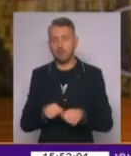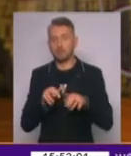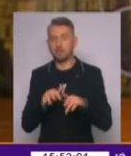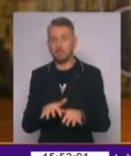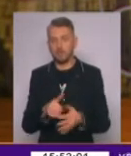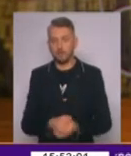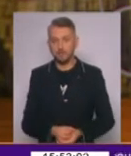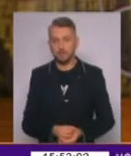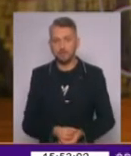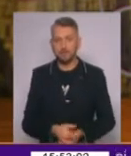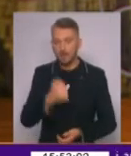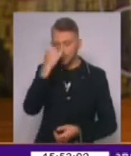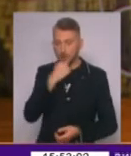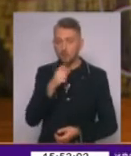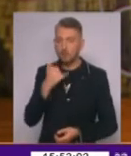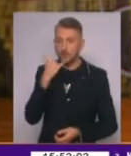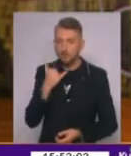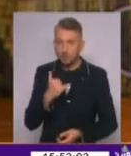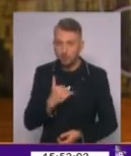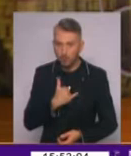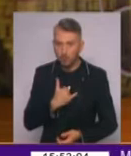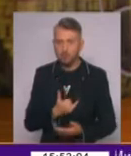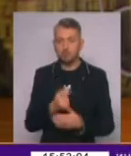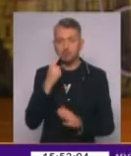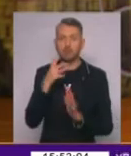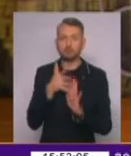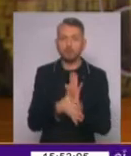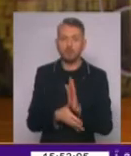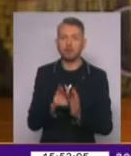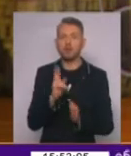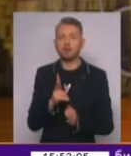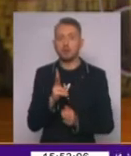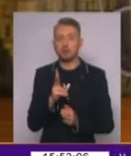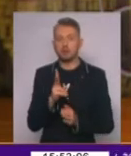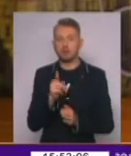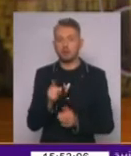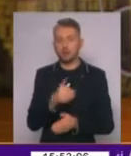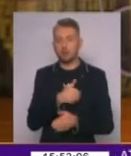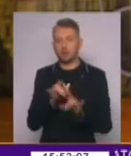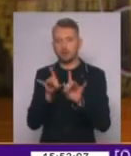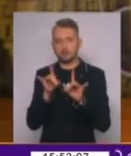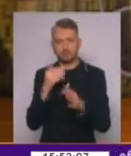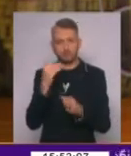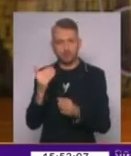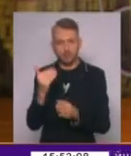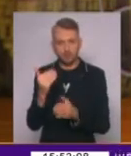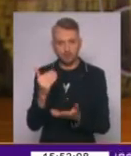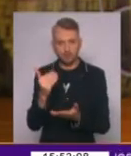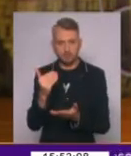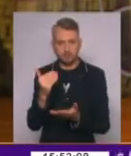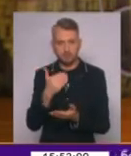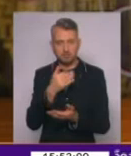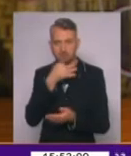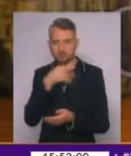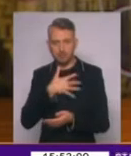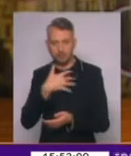цих повноважень. Дякую за дзвінок. Зрозуміло те, яким чином ви хотіли донести ваше саме